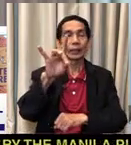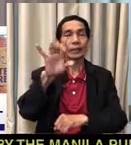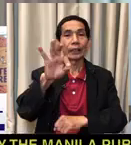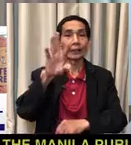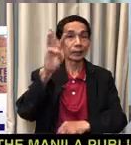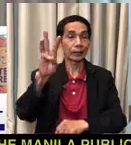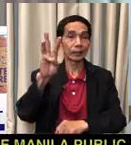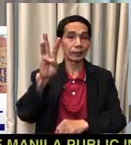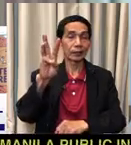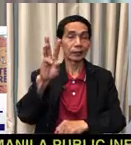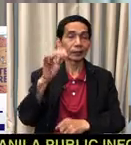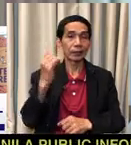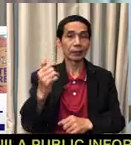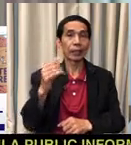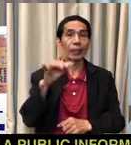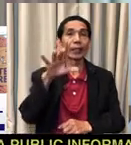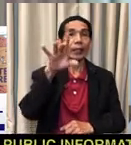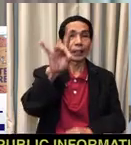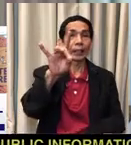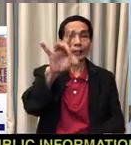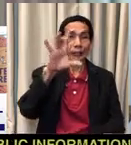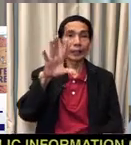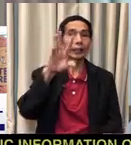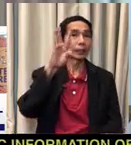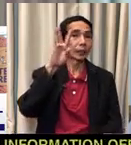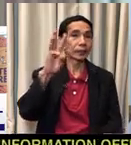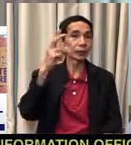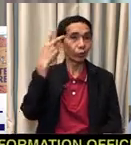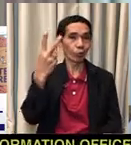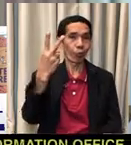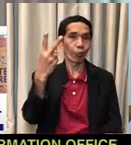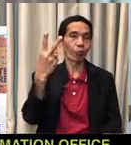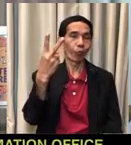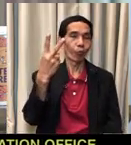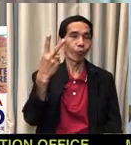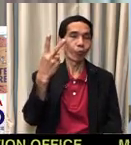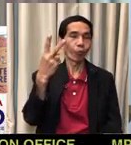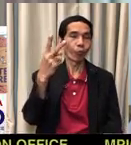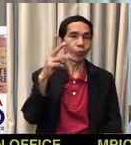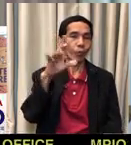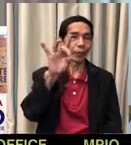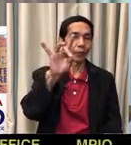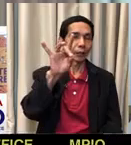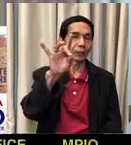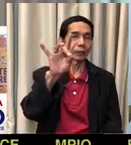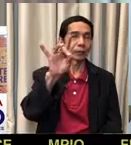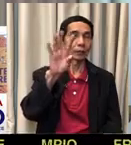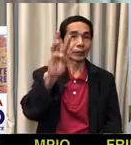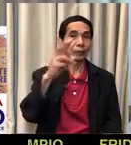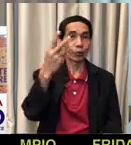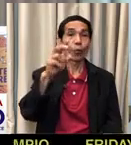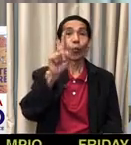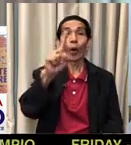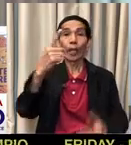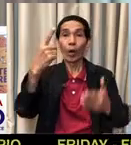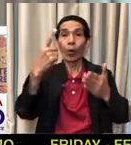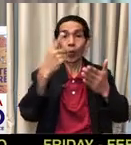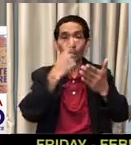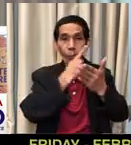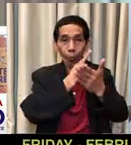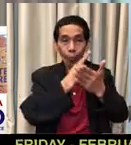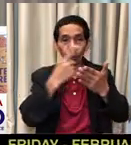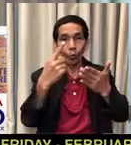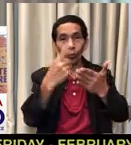896 no? As of today, 862 na po. In 1 week,